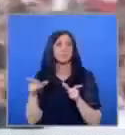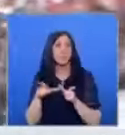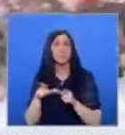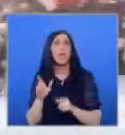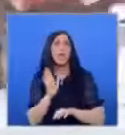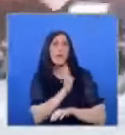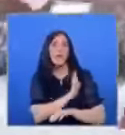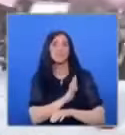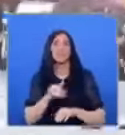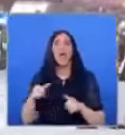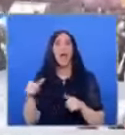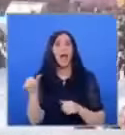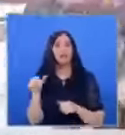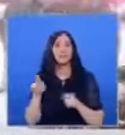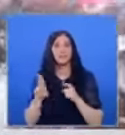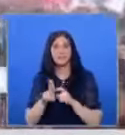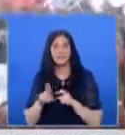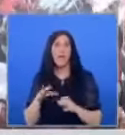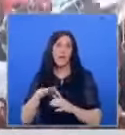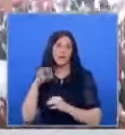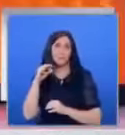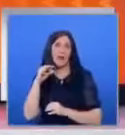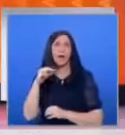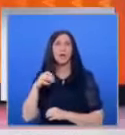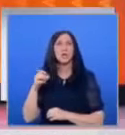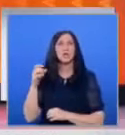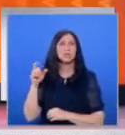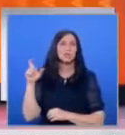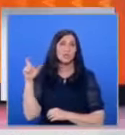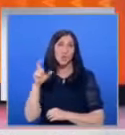Алексис Ципрас, избраха Солония Тина, за да закрият кампаниите си.